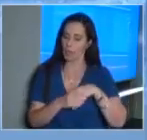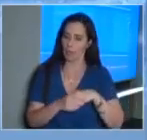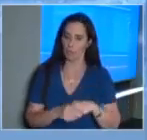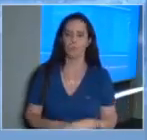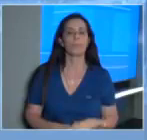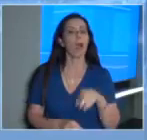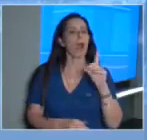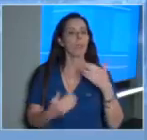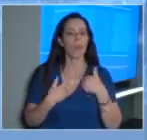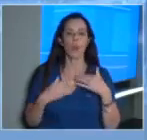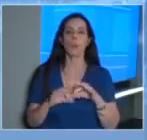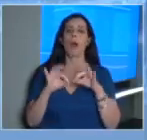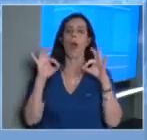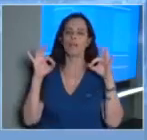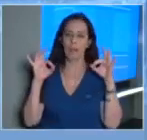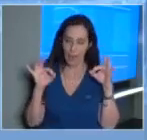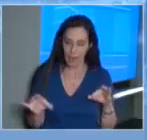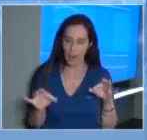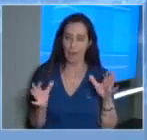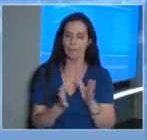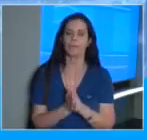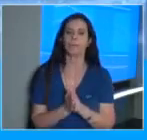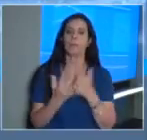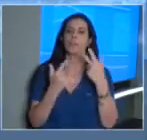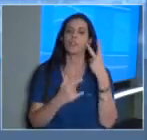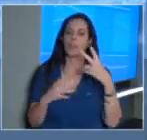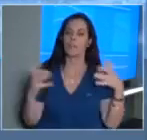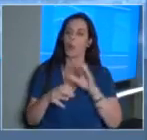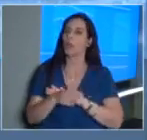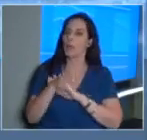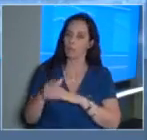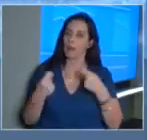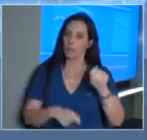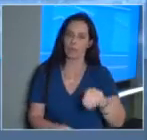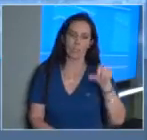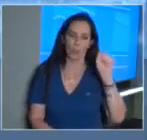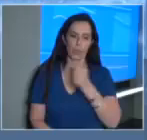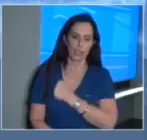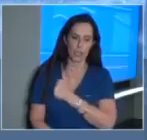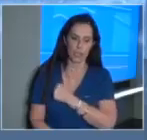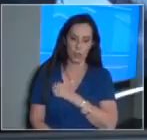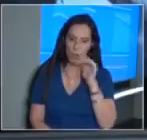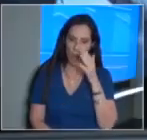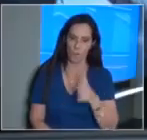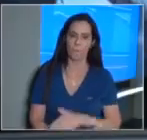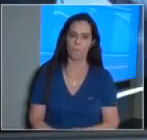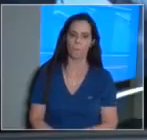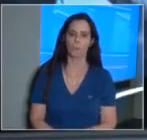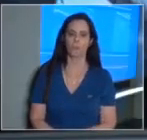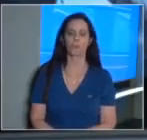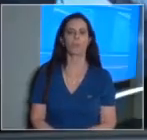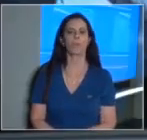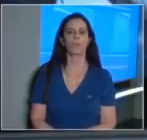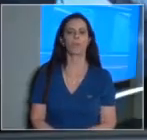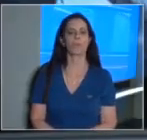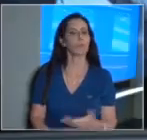באירוע. אבל אנחנו מתחילים עם יו"ר האיחוד הלאומי, מספר 2 באיחוד מפלגות הימין, חבר הכנסת בצלאל סמוטריץ', שלום. שלום, שלום, צהריים